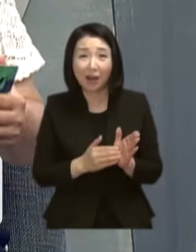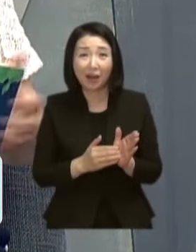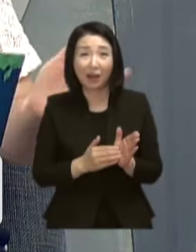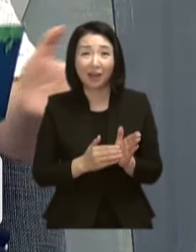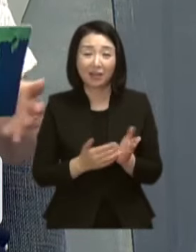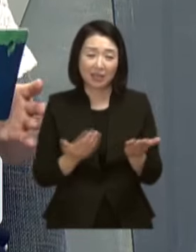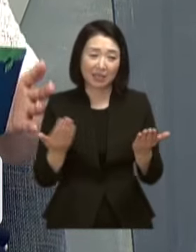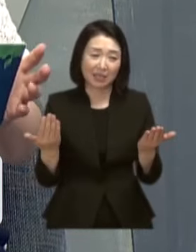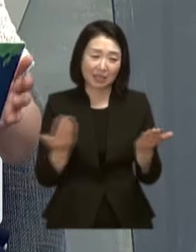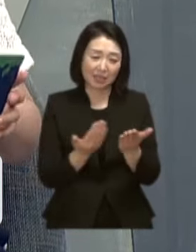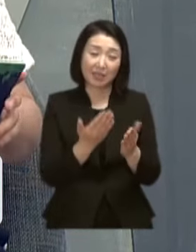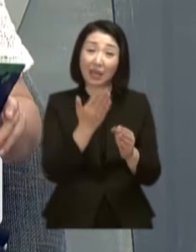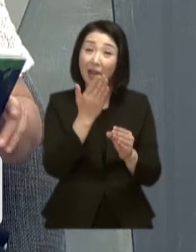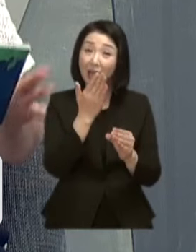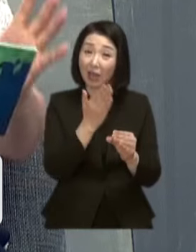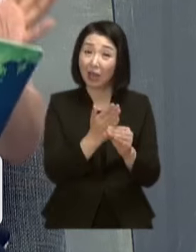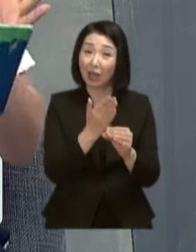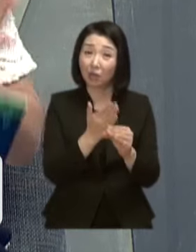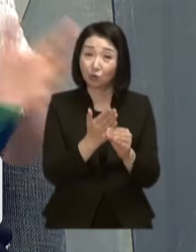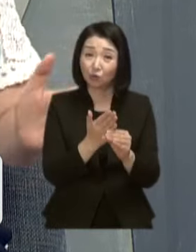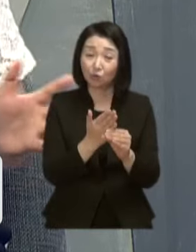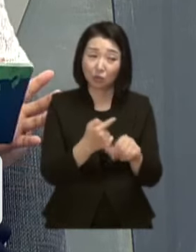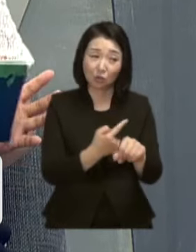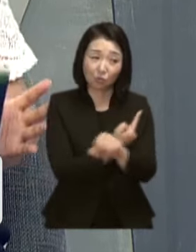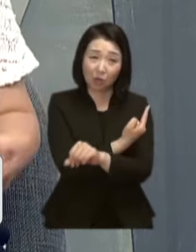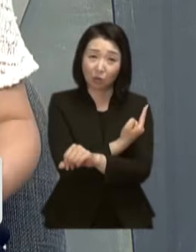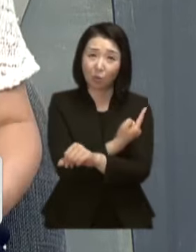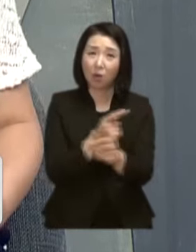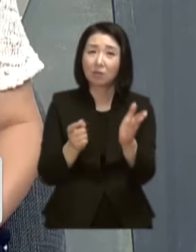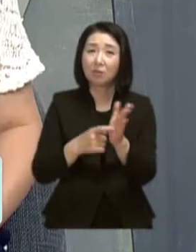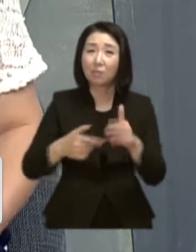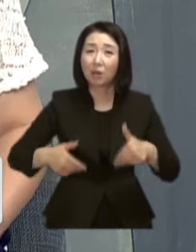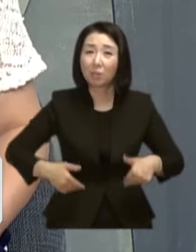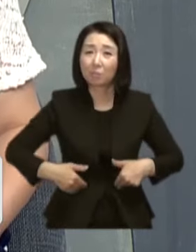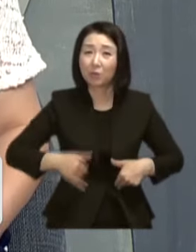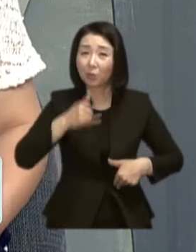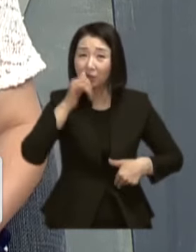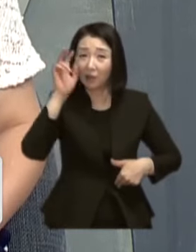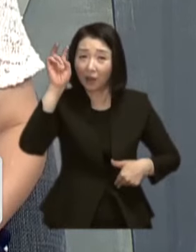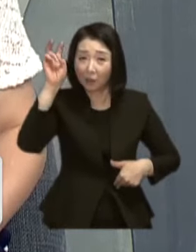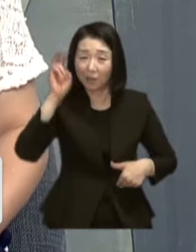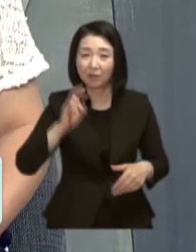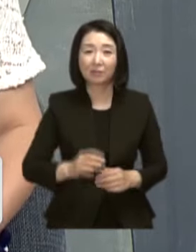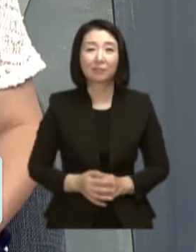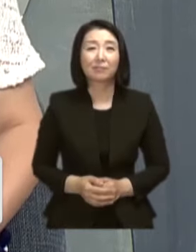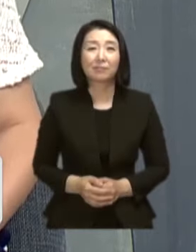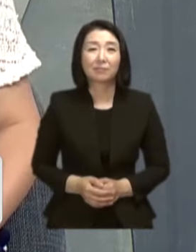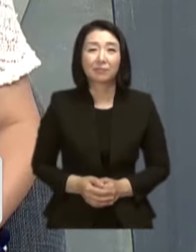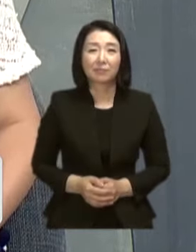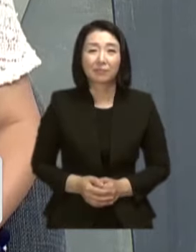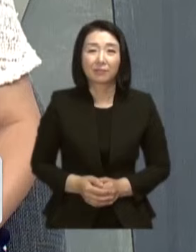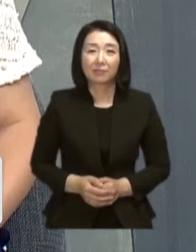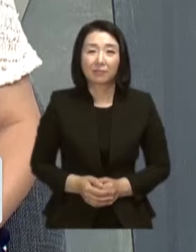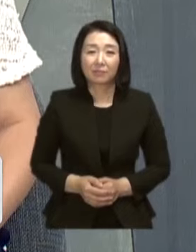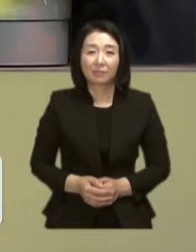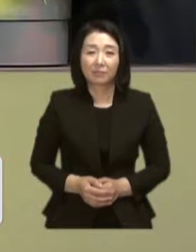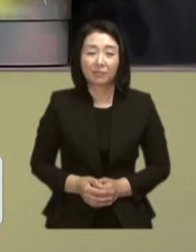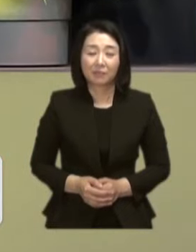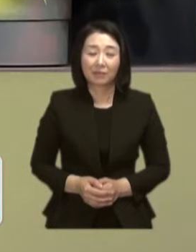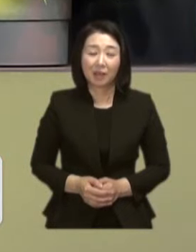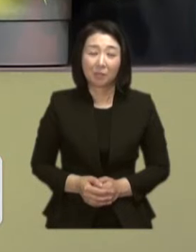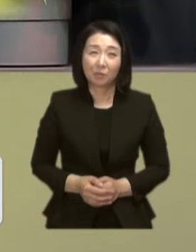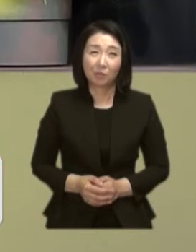사실 사역하시다 보면 그 외에도 좀 시급하게 필요한 것들이 있으실 것 같아요. 그 얘기 좀 해주세요. 아무래도 뭐 100여 명이